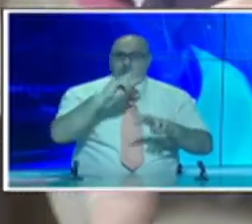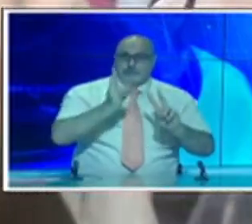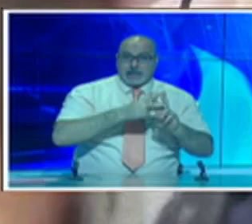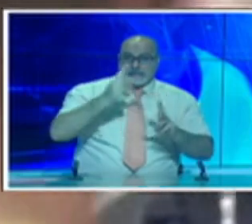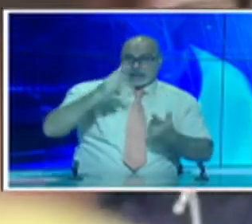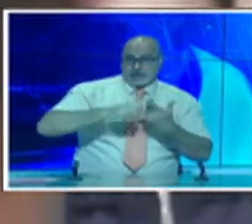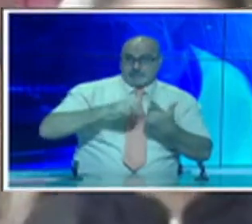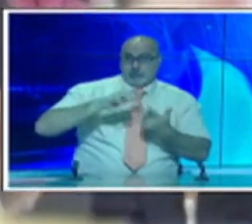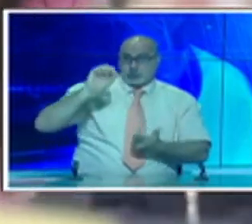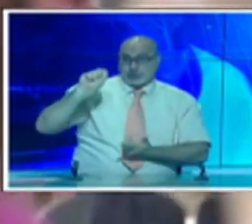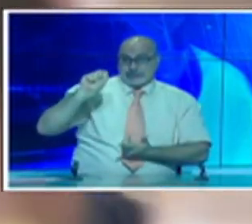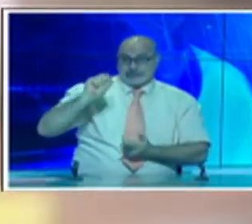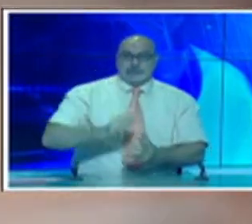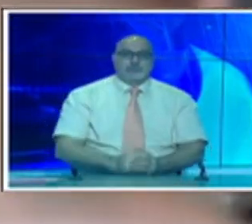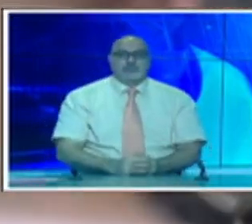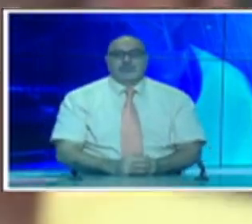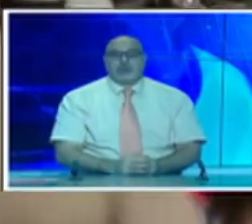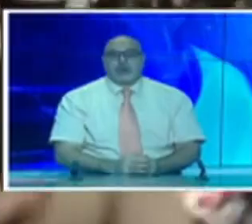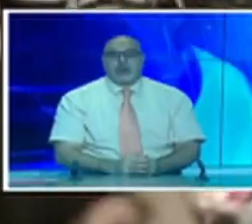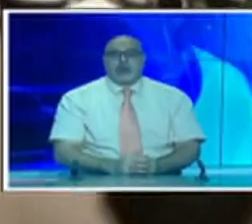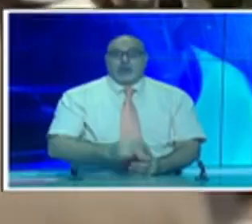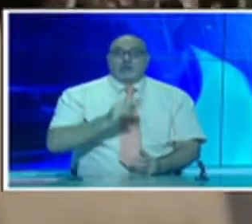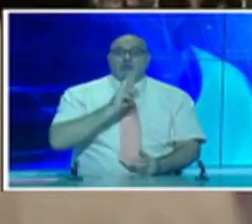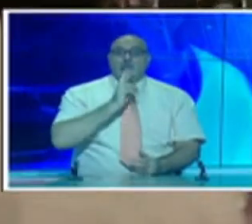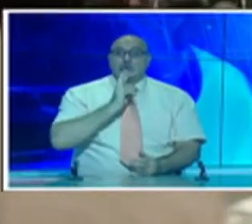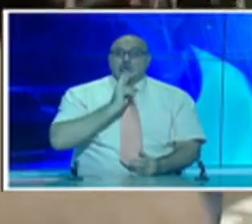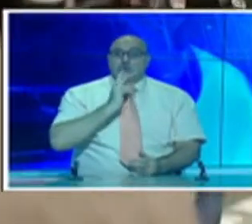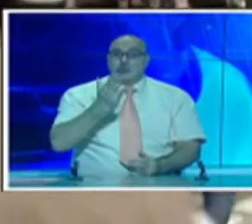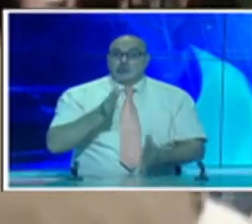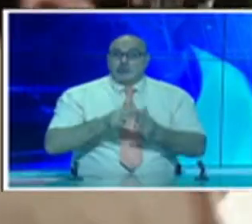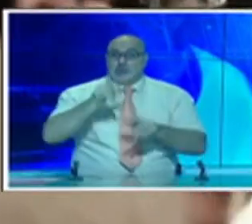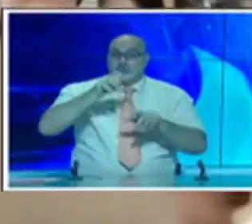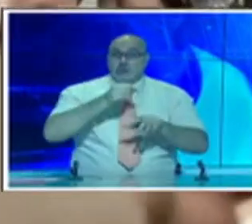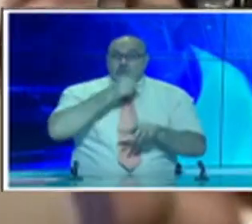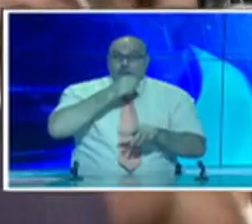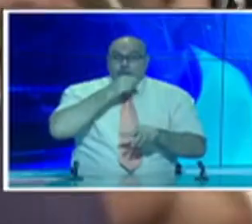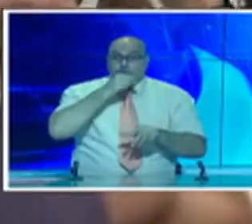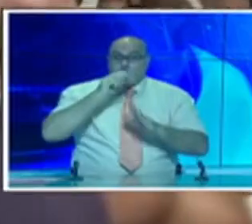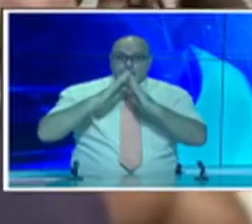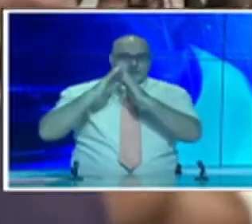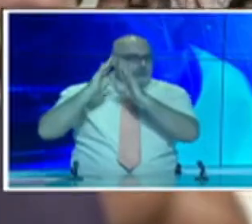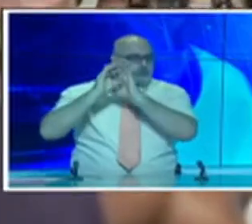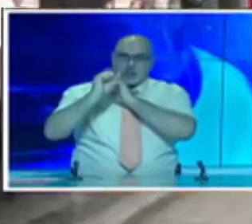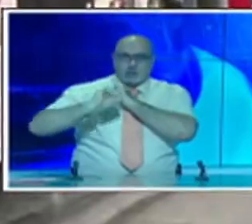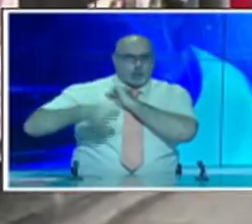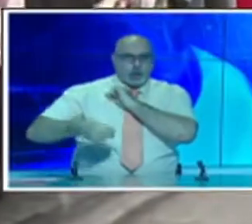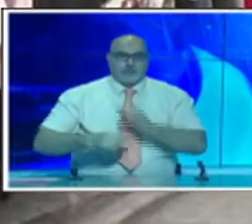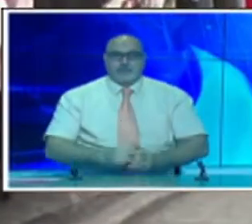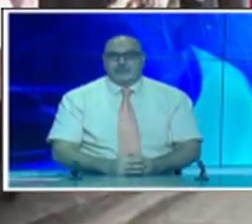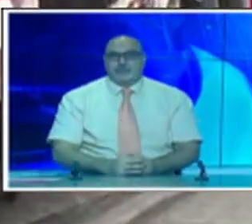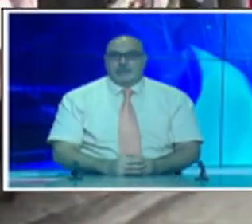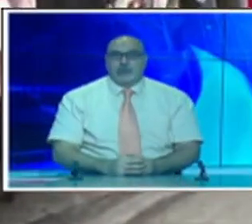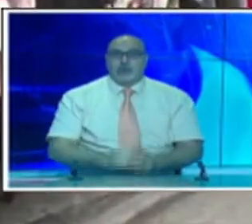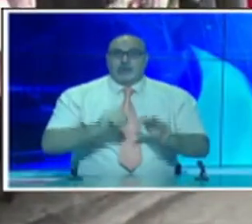كارديف وسوانسي، بينما دعت موسكو كبار السن إلى حجر منزلي مشدد. في سياق ذاته